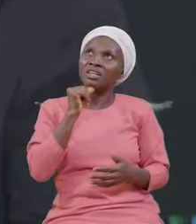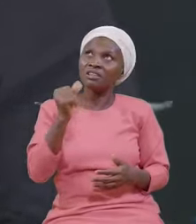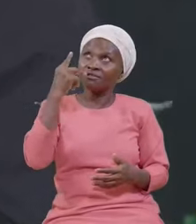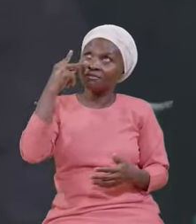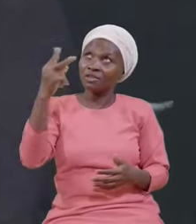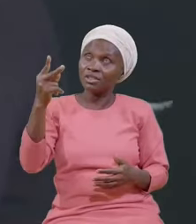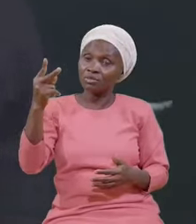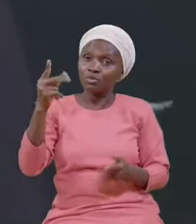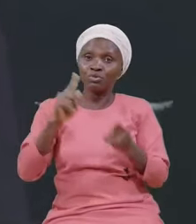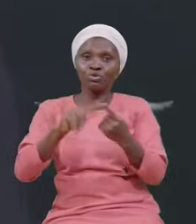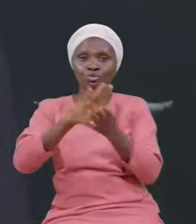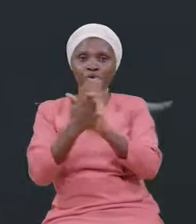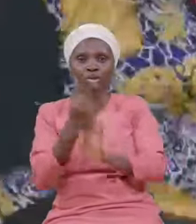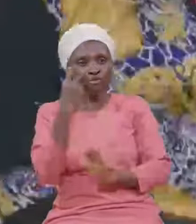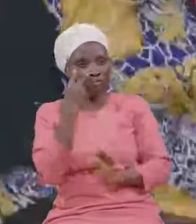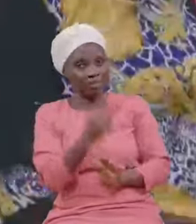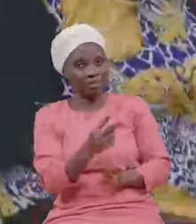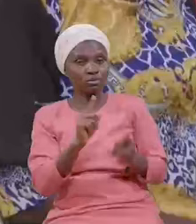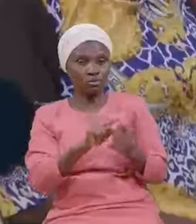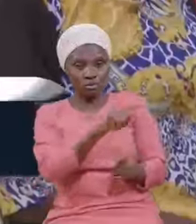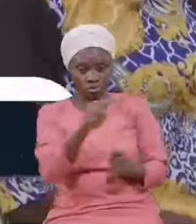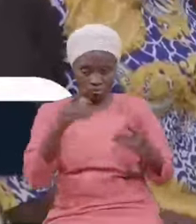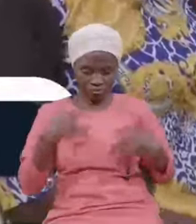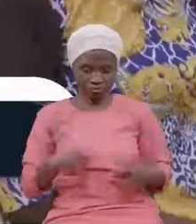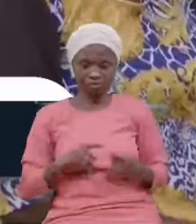vie. Voyons Hébreux au chapitre 11,